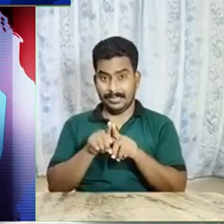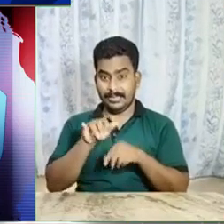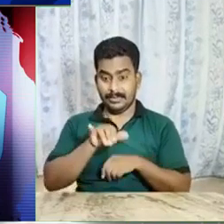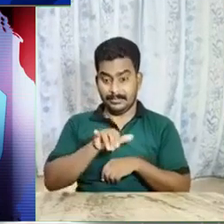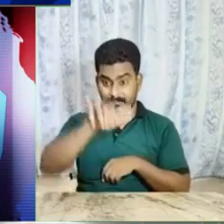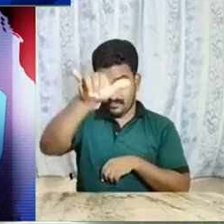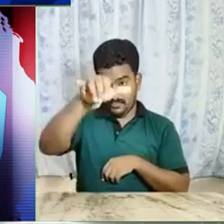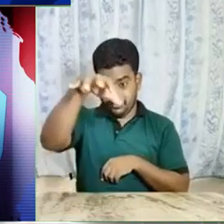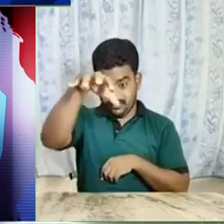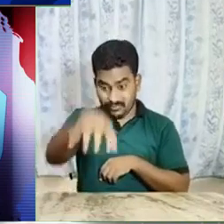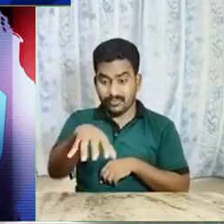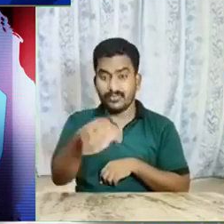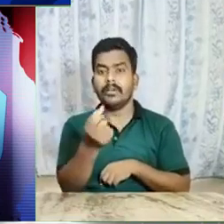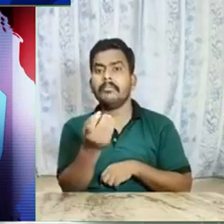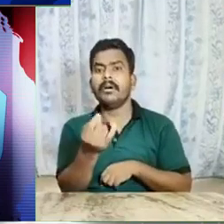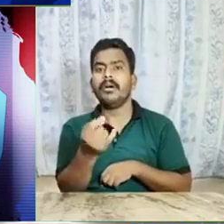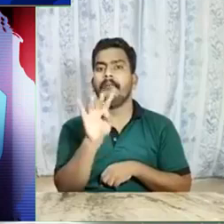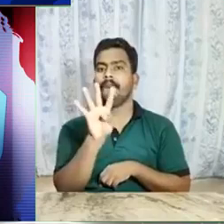കേരളത്തിൽ മാത്രമല്ല,